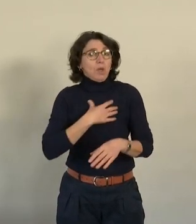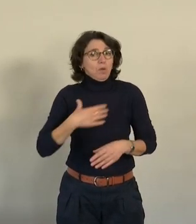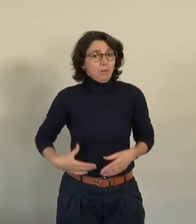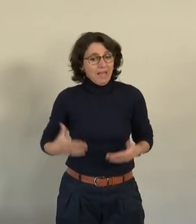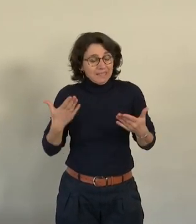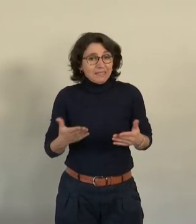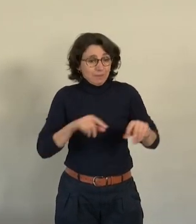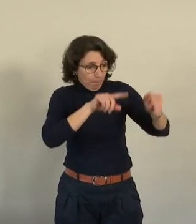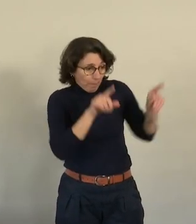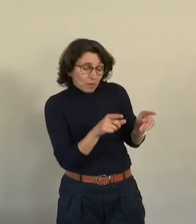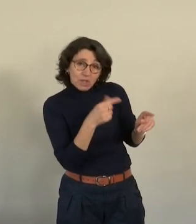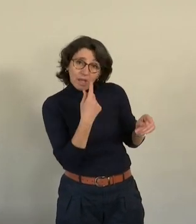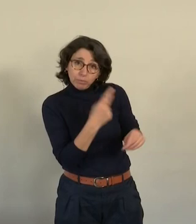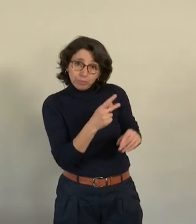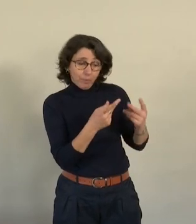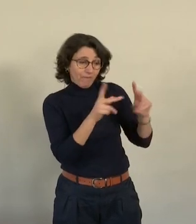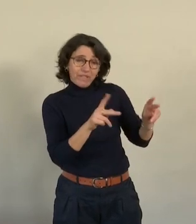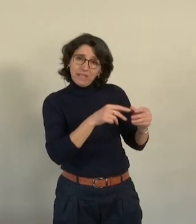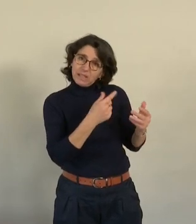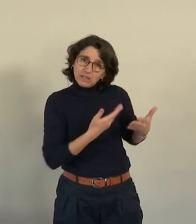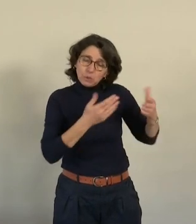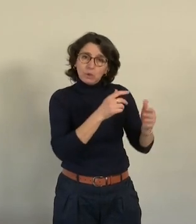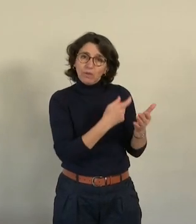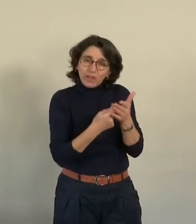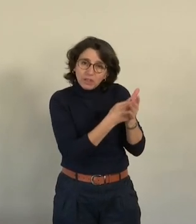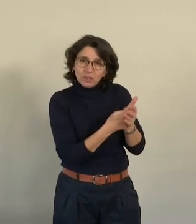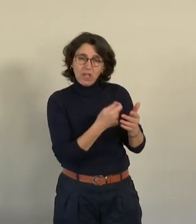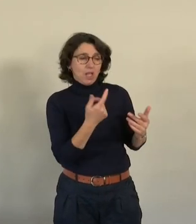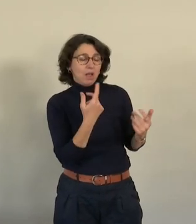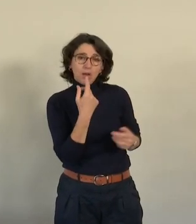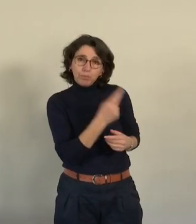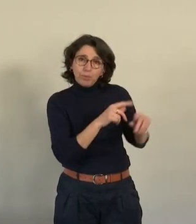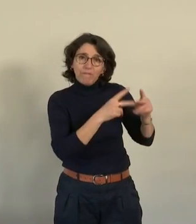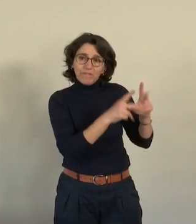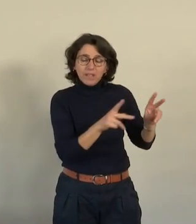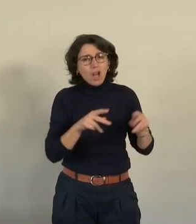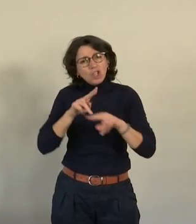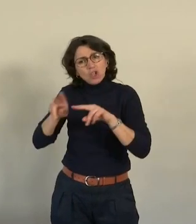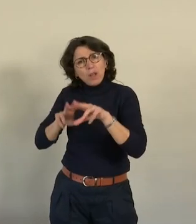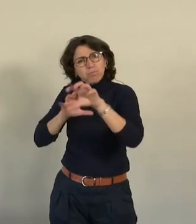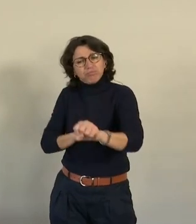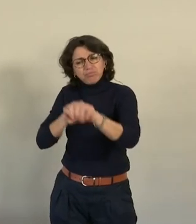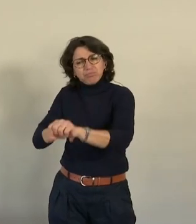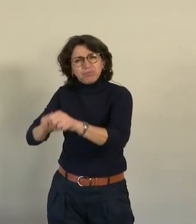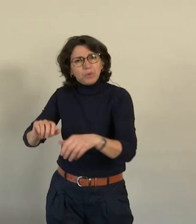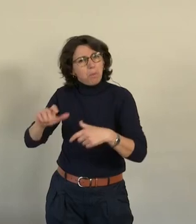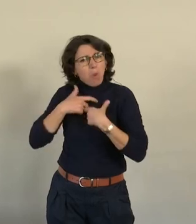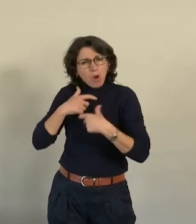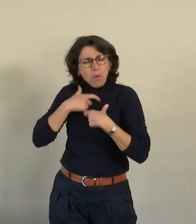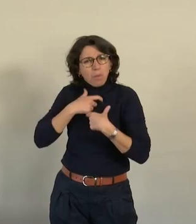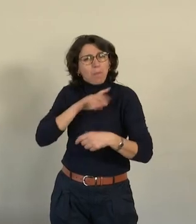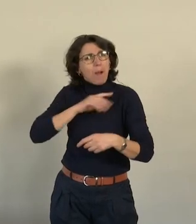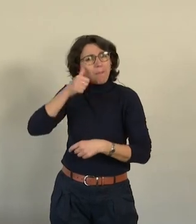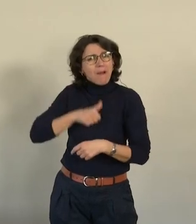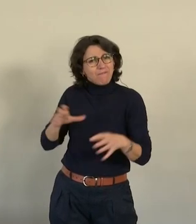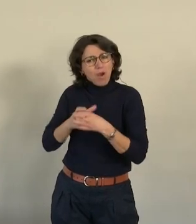tous ces chantiers bloqués par les mafias qui envahissent la alors que nos concitoyens attendent partout des réponses sur